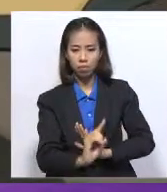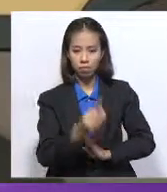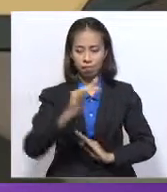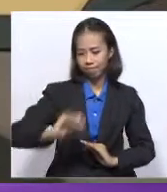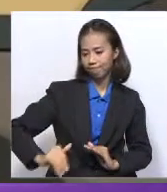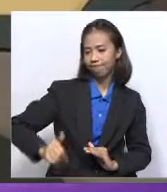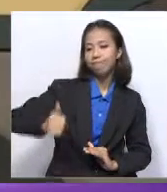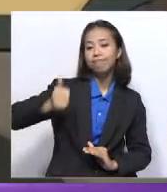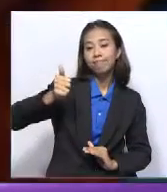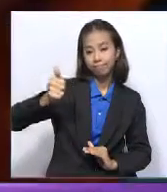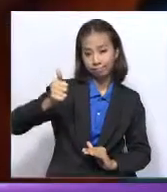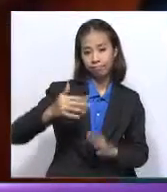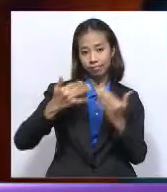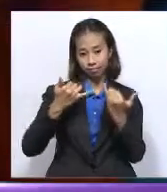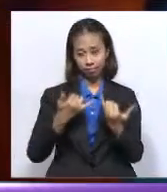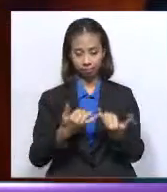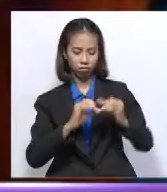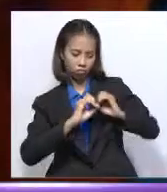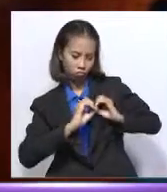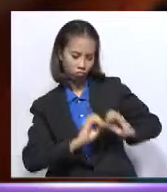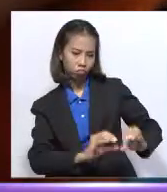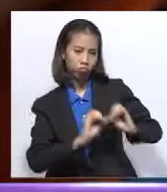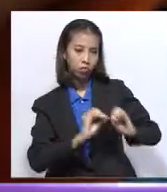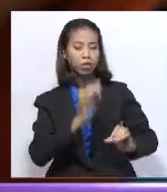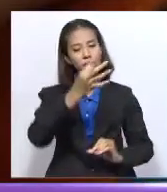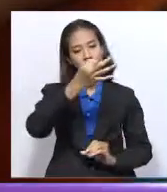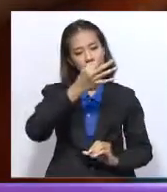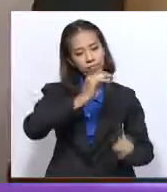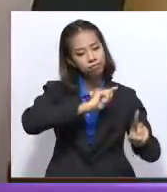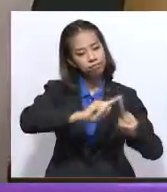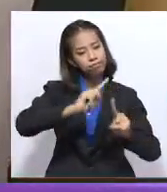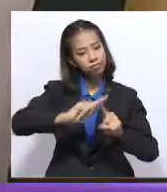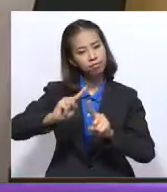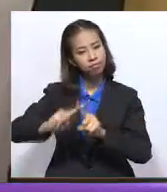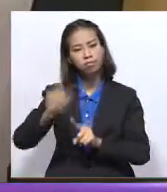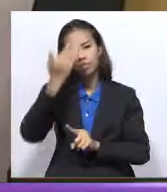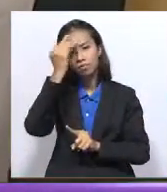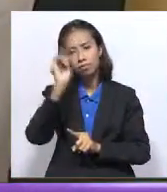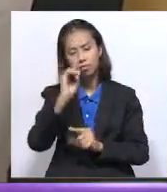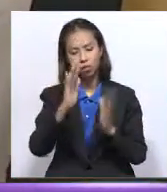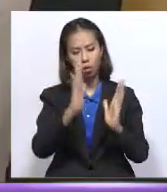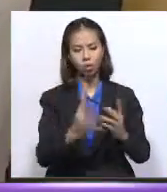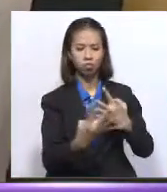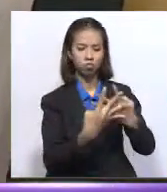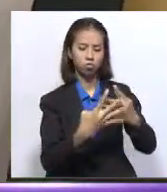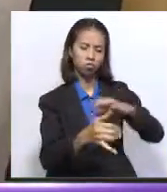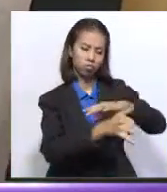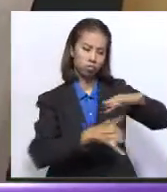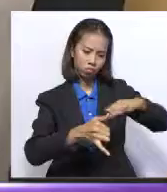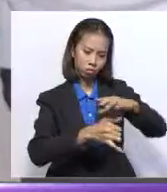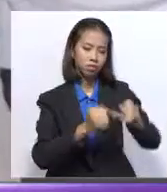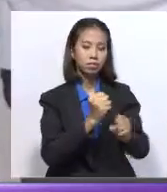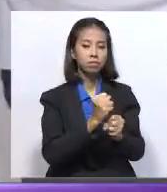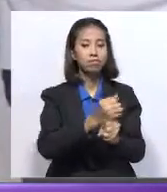ของสังคมโดยเข้าไปให้ความรู้สอนอาชีพต่างๆเพื่อให้ผู้ต้องขังนำไปประกอบอา